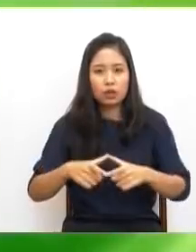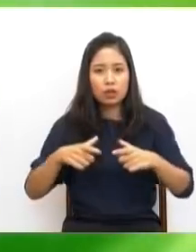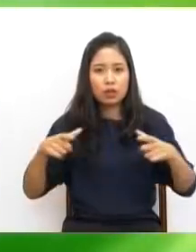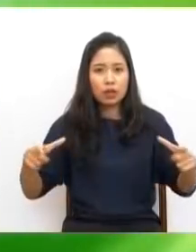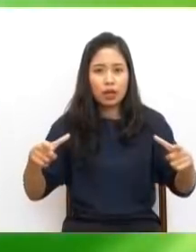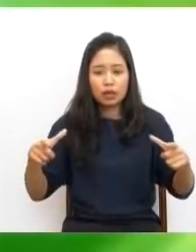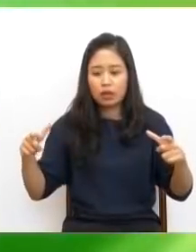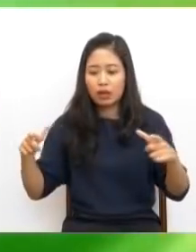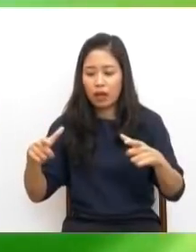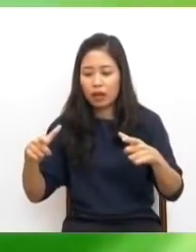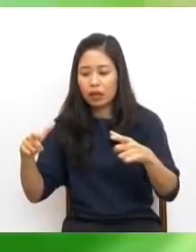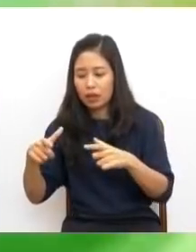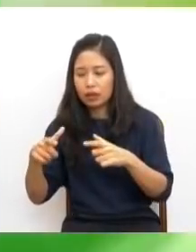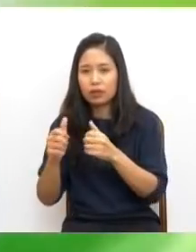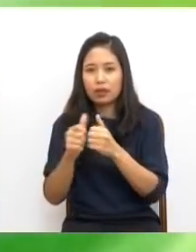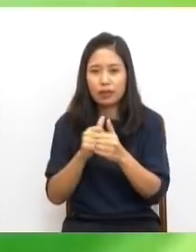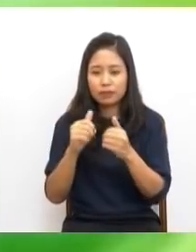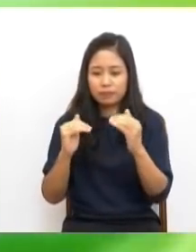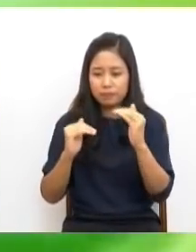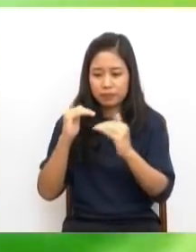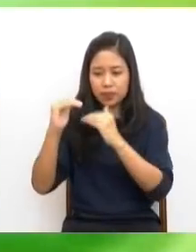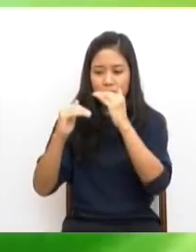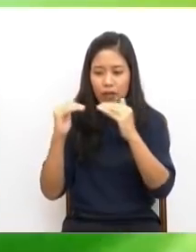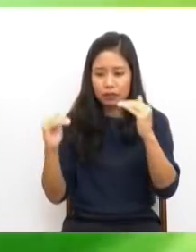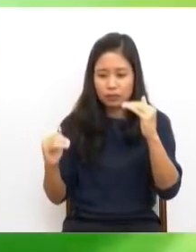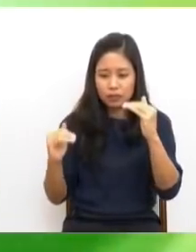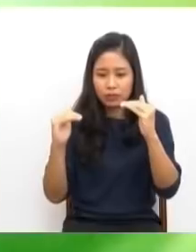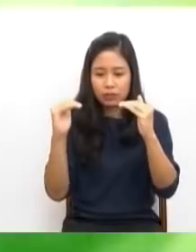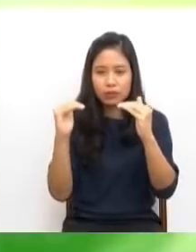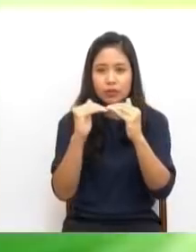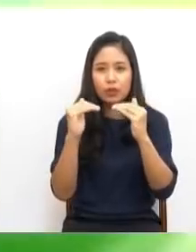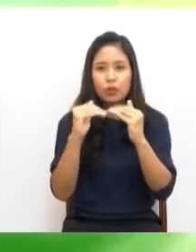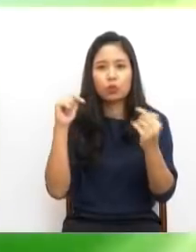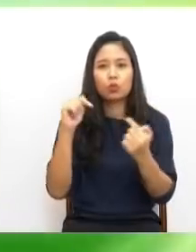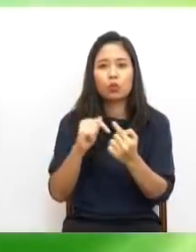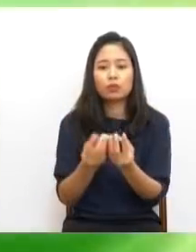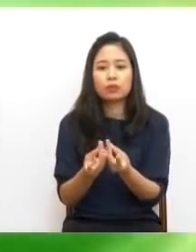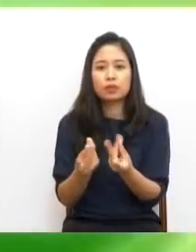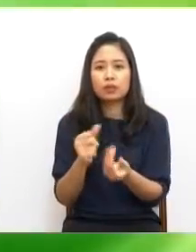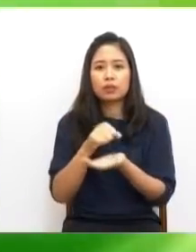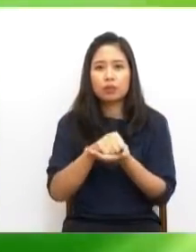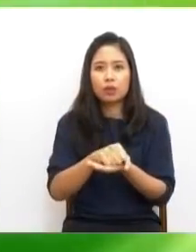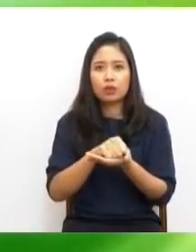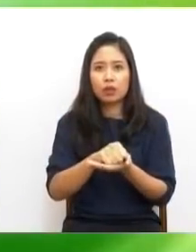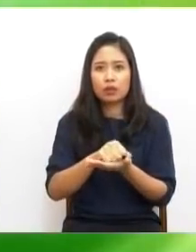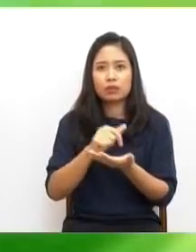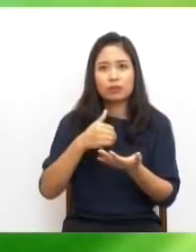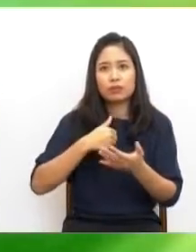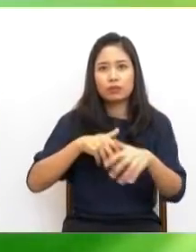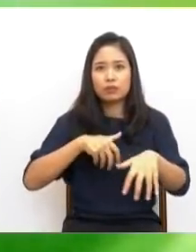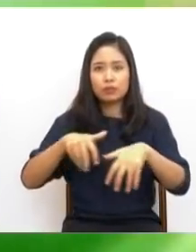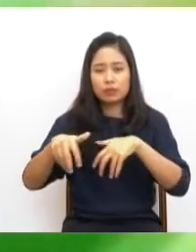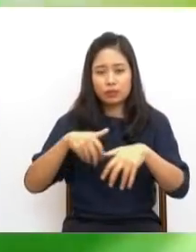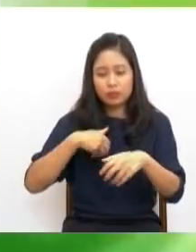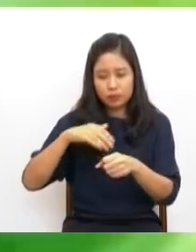กลับคืนไปใหญ่เหมือนเดิมเพราะโรงเรียนเหล่านั้นมีอาคารเรียนมีพื้นที่มีครูและบุคลากรอยู่จำนวนที่เพียง